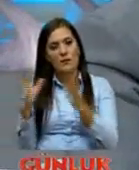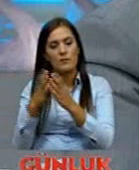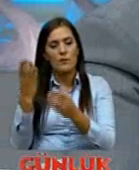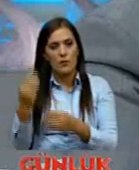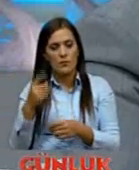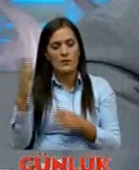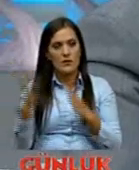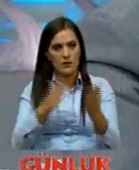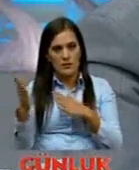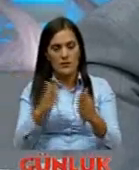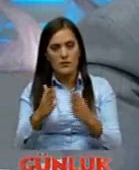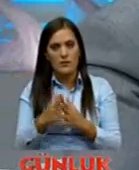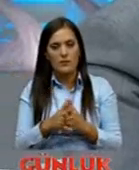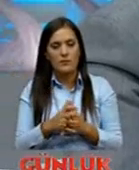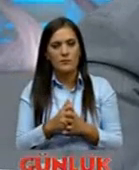gelmesi aracılığıyla